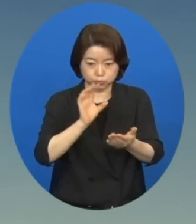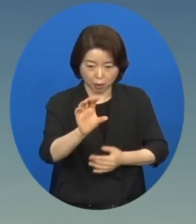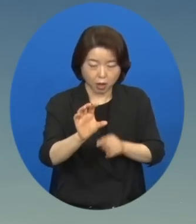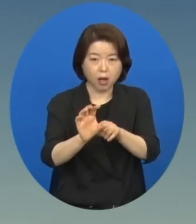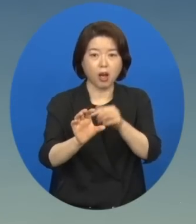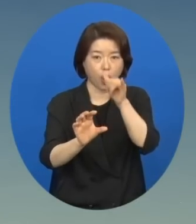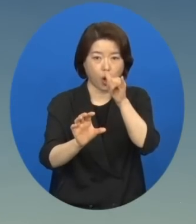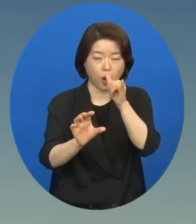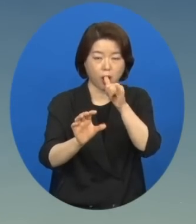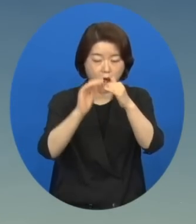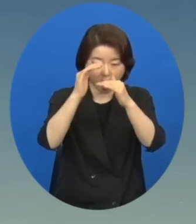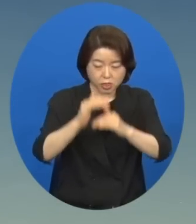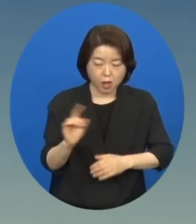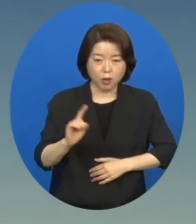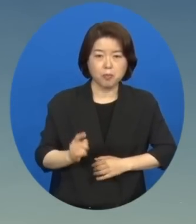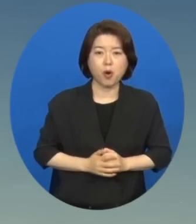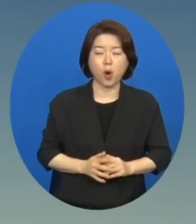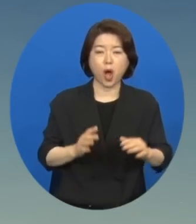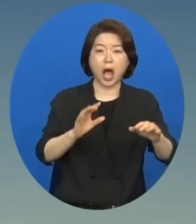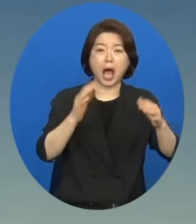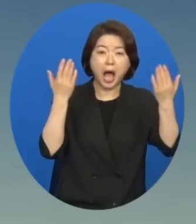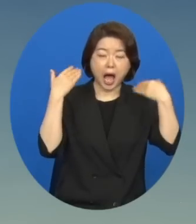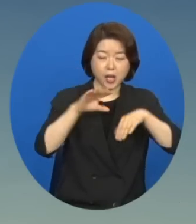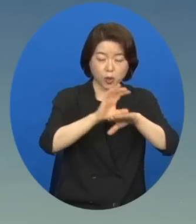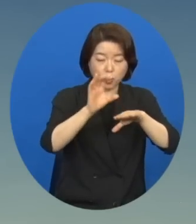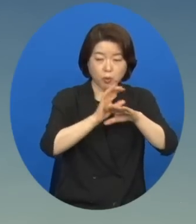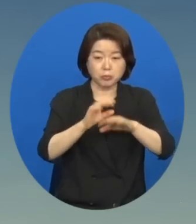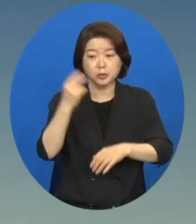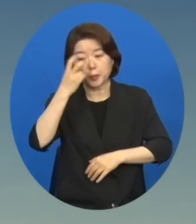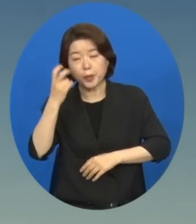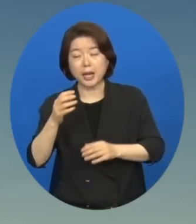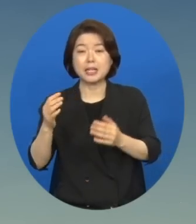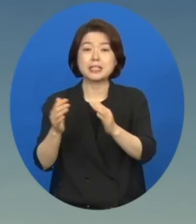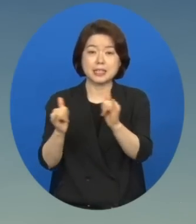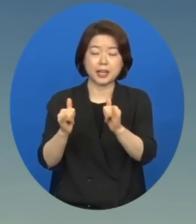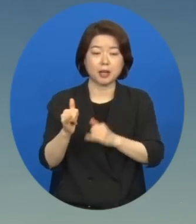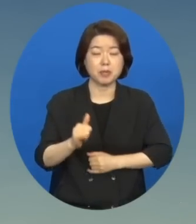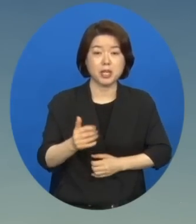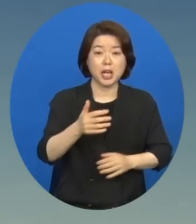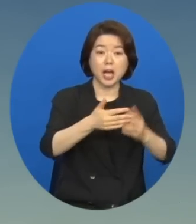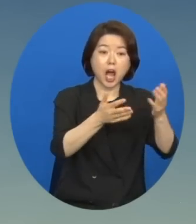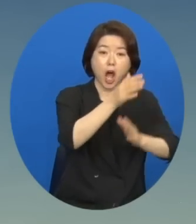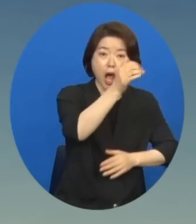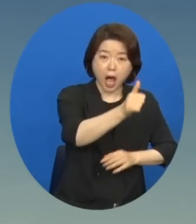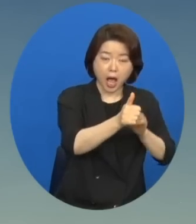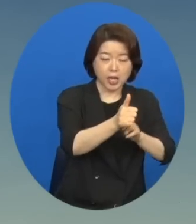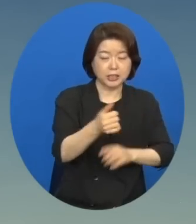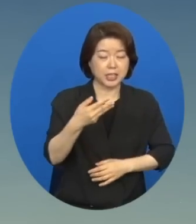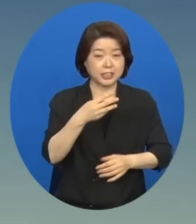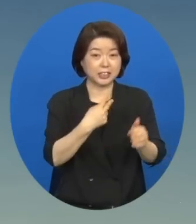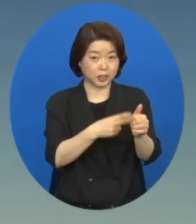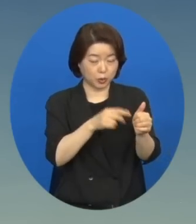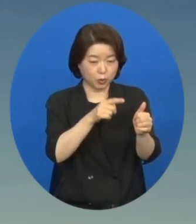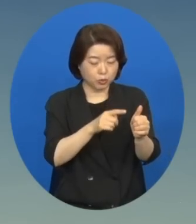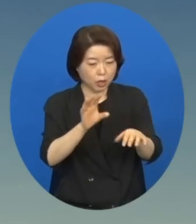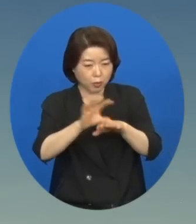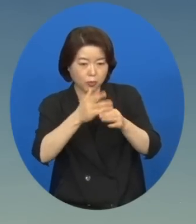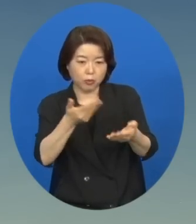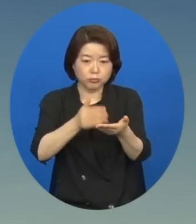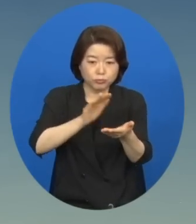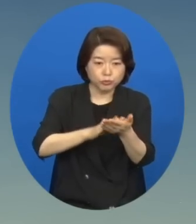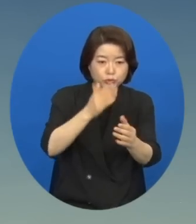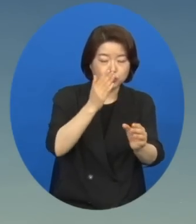즉슨 교내의 컴퓨터 관리 기사가 학장 관사에 있는 티먼 교수의 컴퓨터를